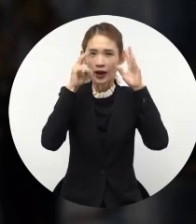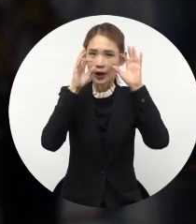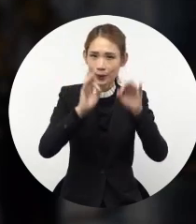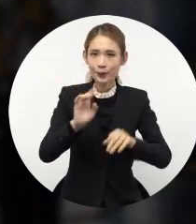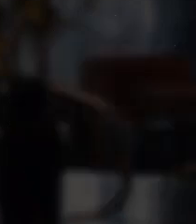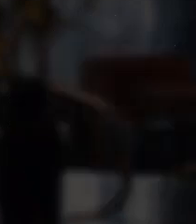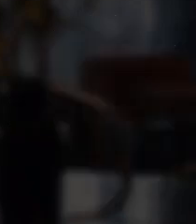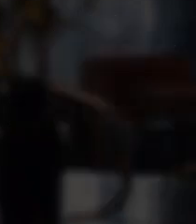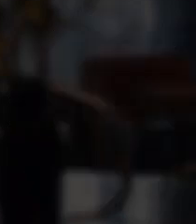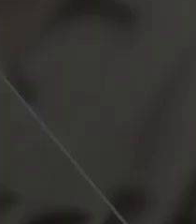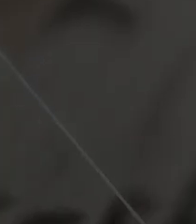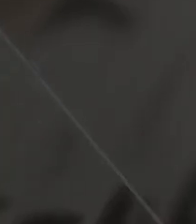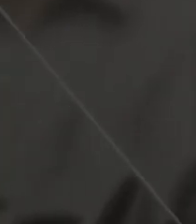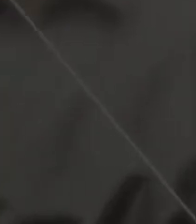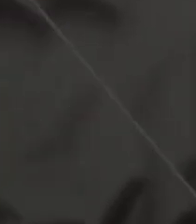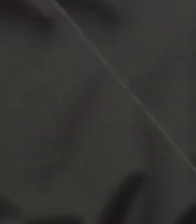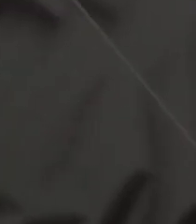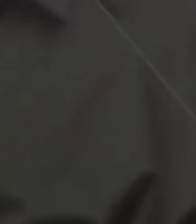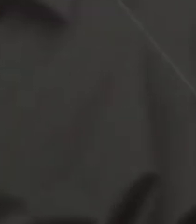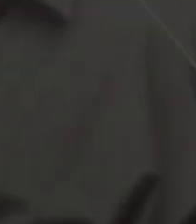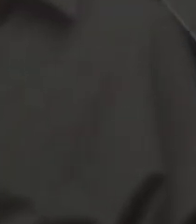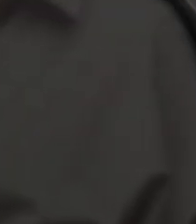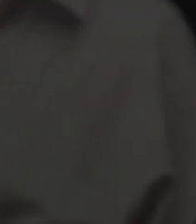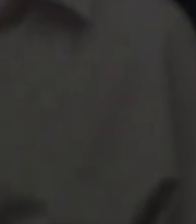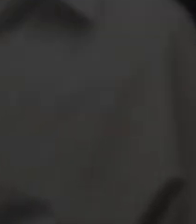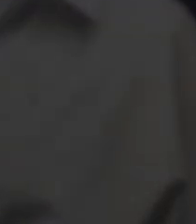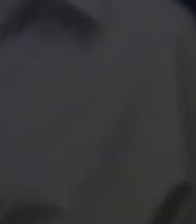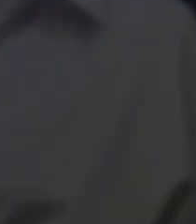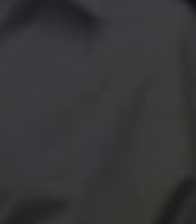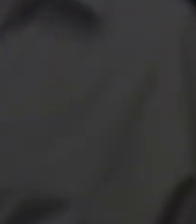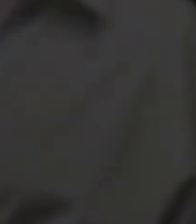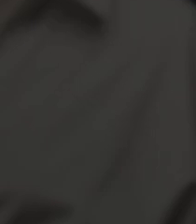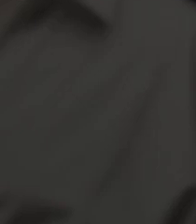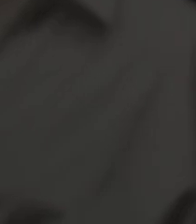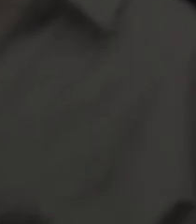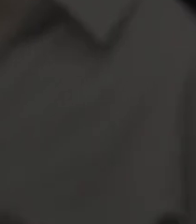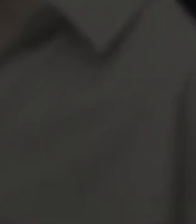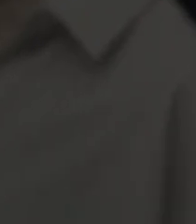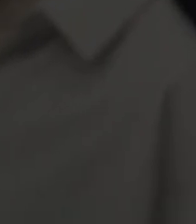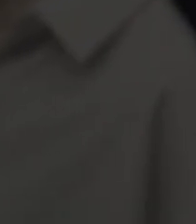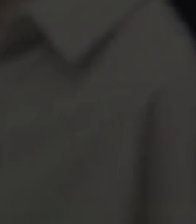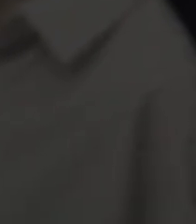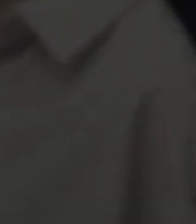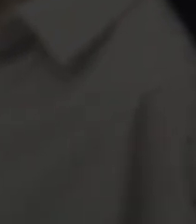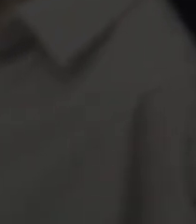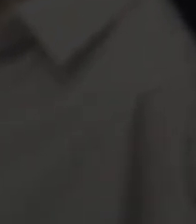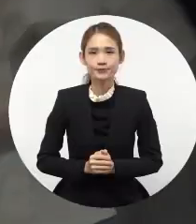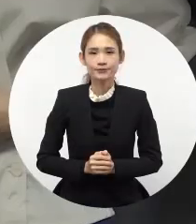바라보셨나요?